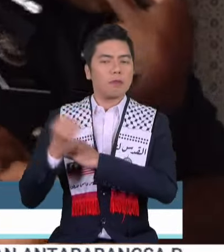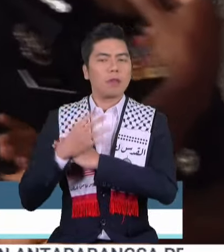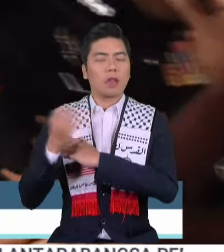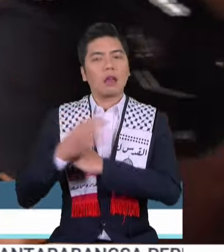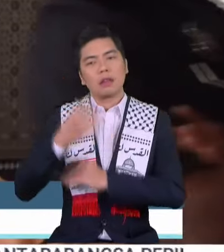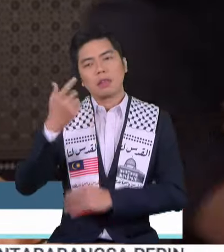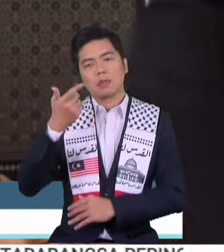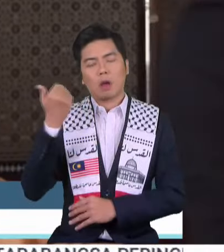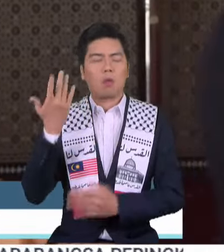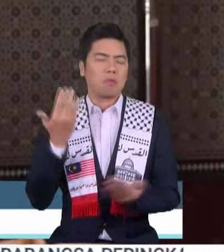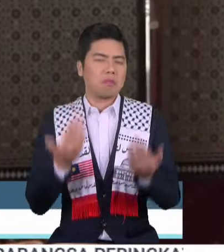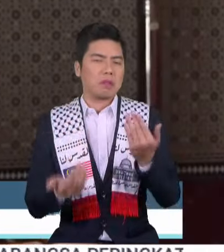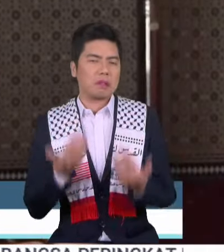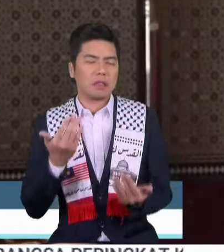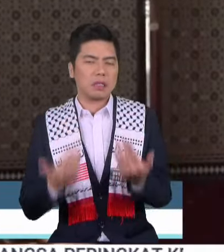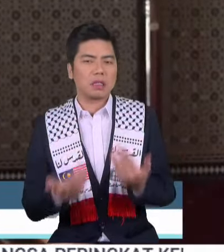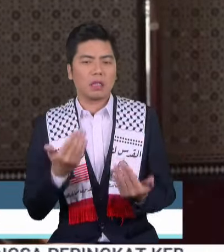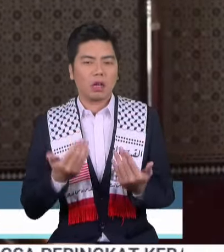akibat daripada mungkin